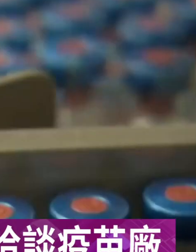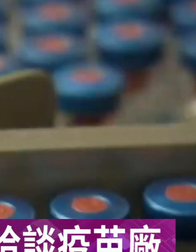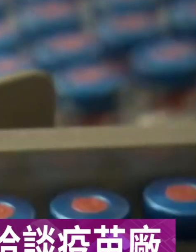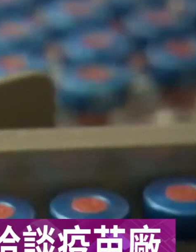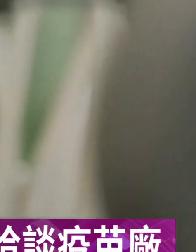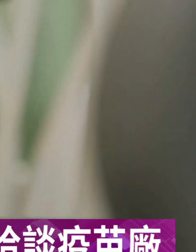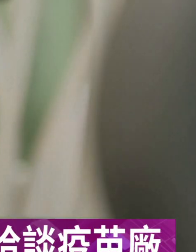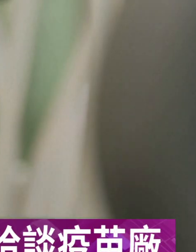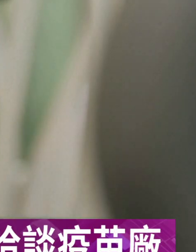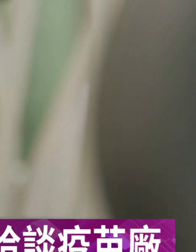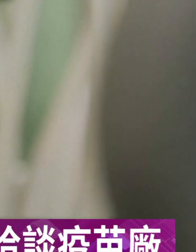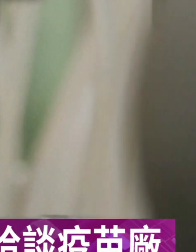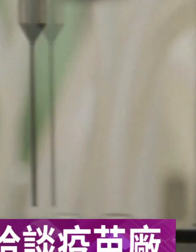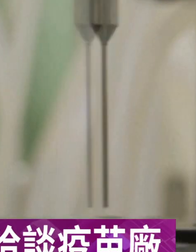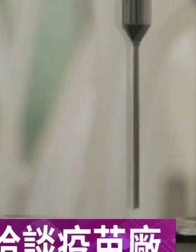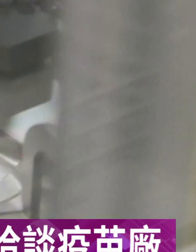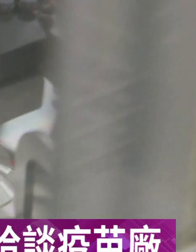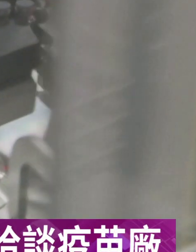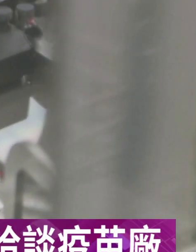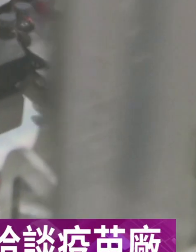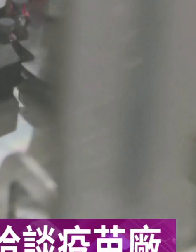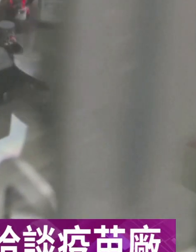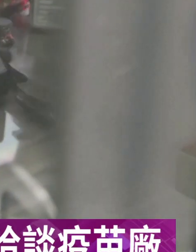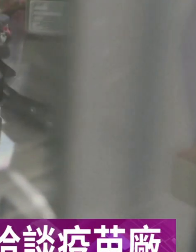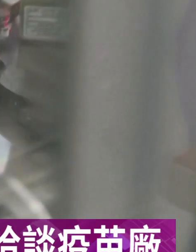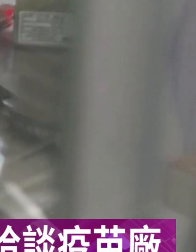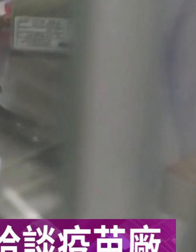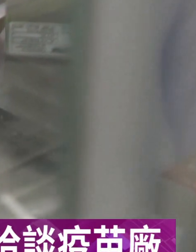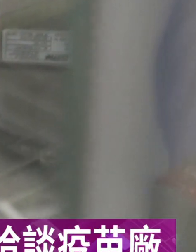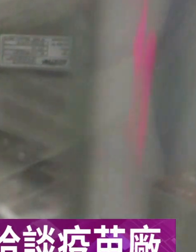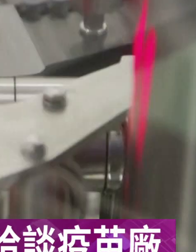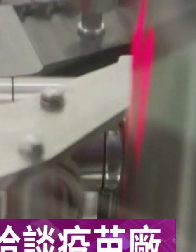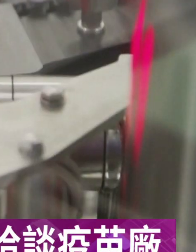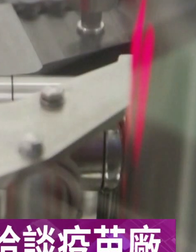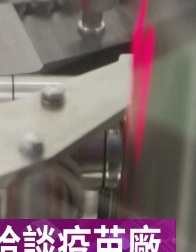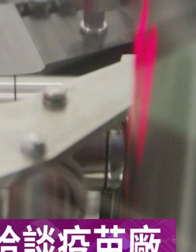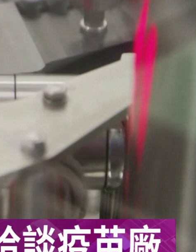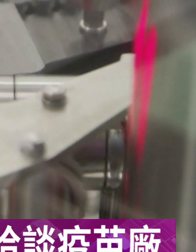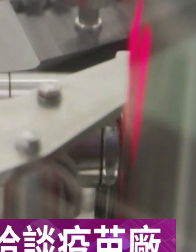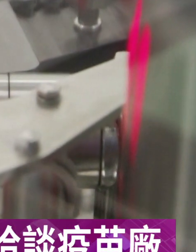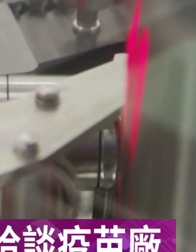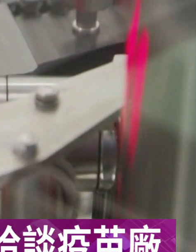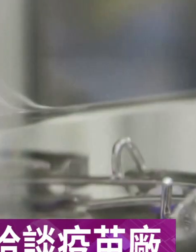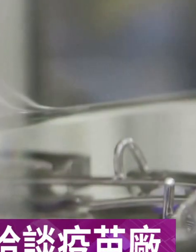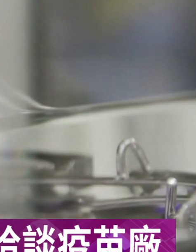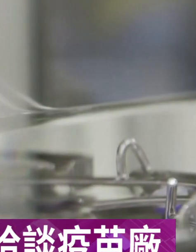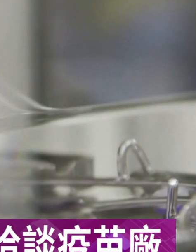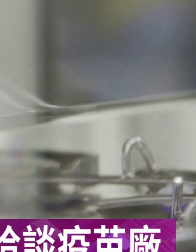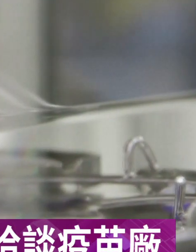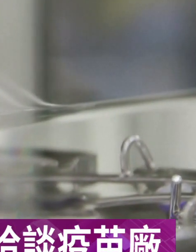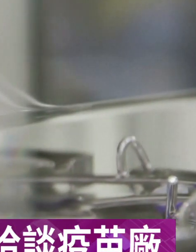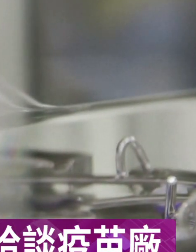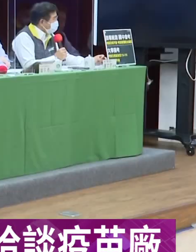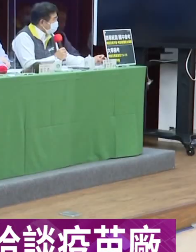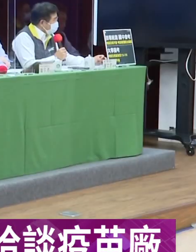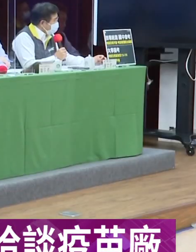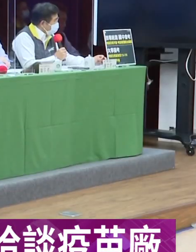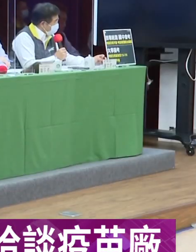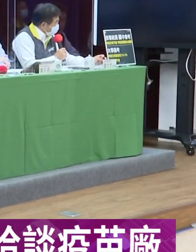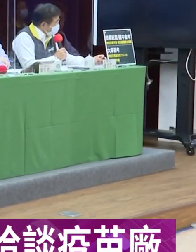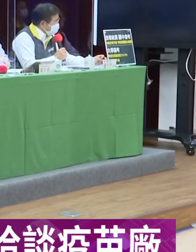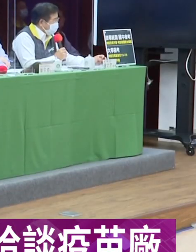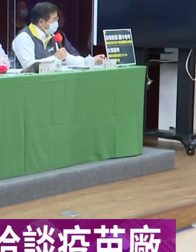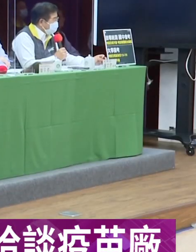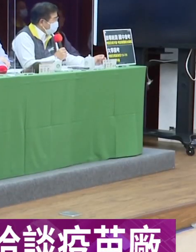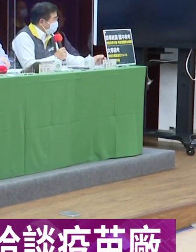我们向辉瑞药厂买疫苗还付了$5,000,000的定金，但却遭到代理商上海复星医药施压，所以辉